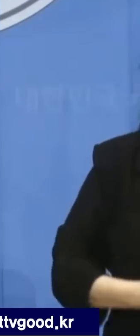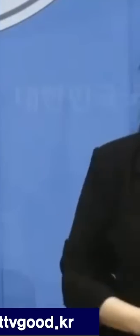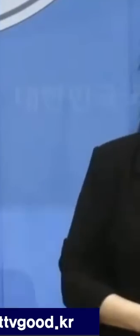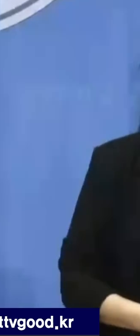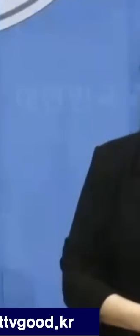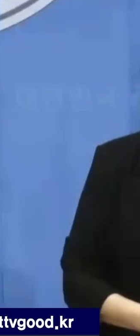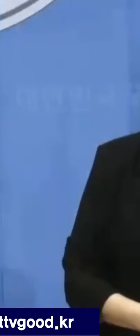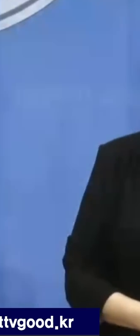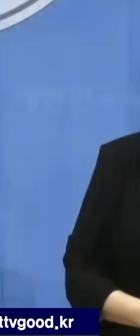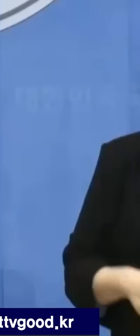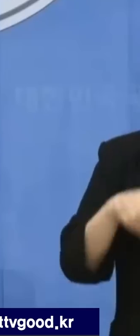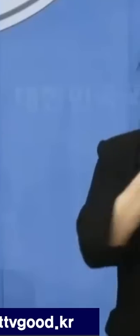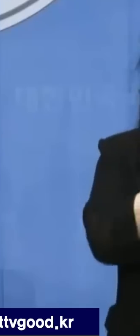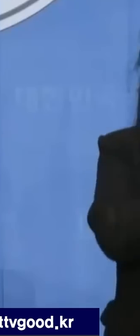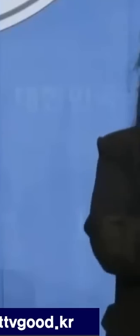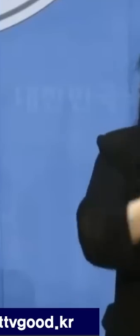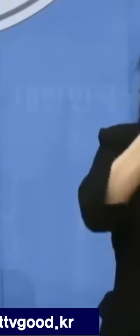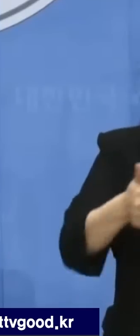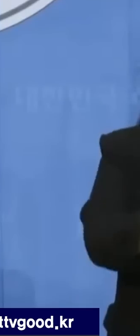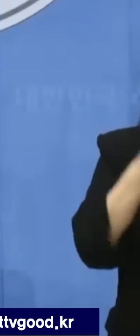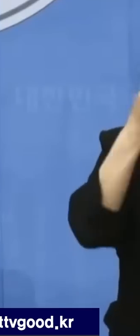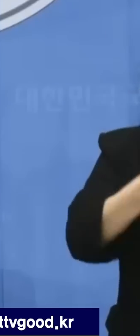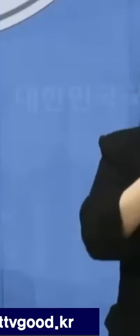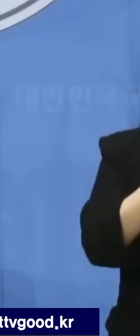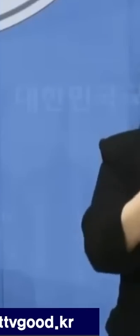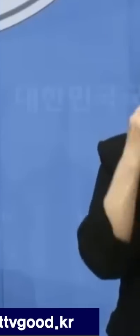당원주권위원회 신설 강화를 위하여 필요하다면 당원당규도